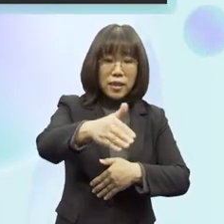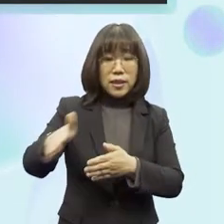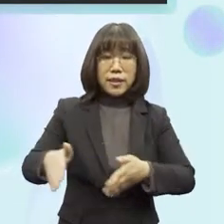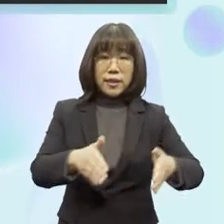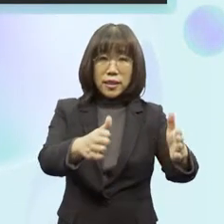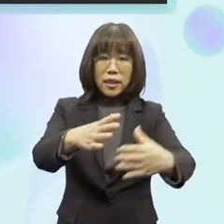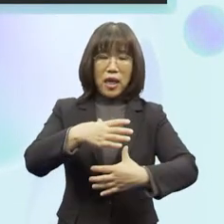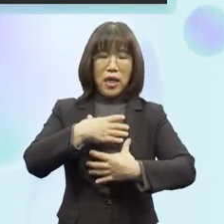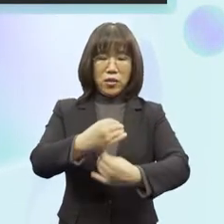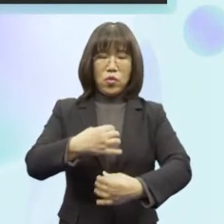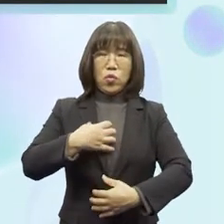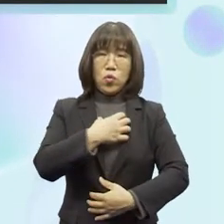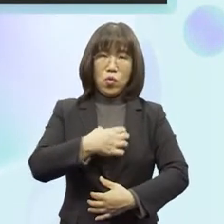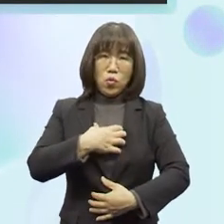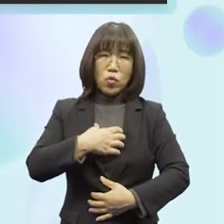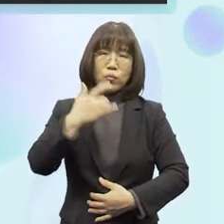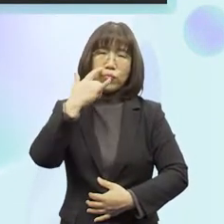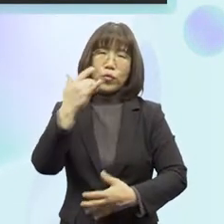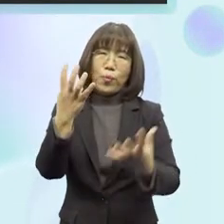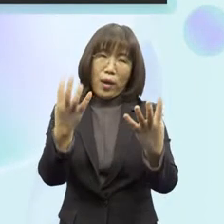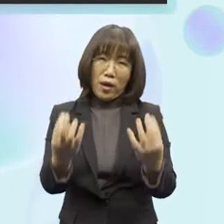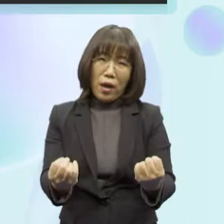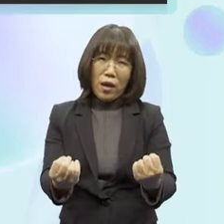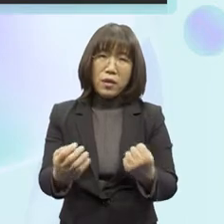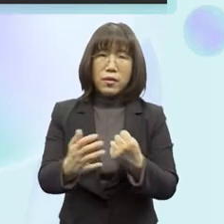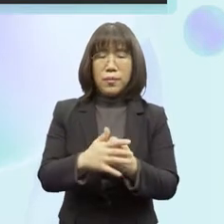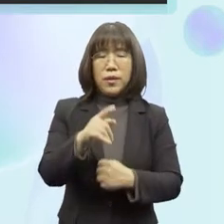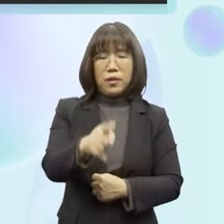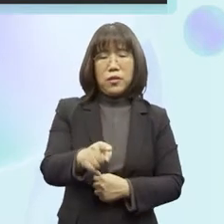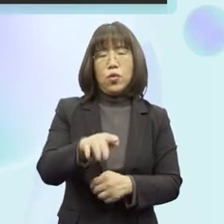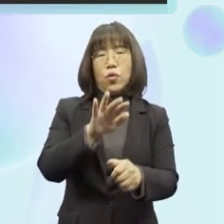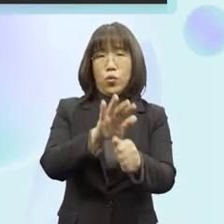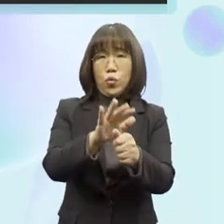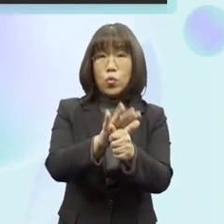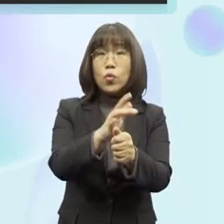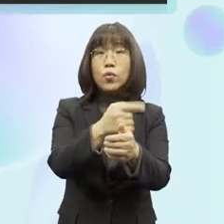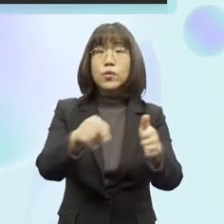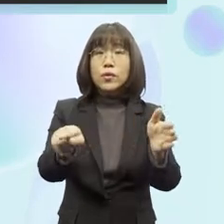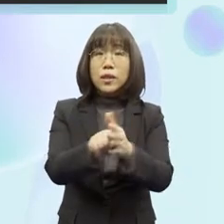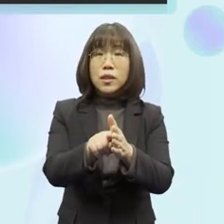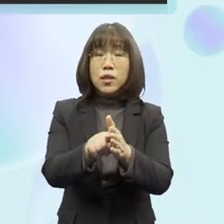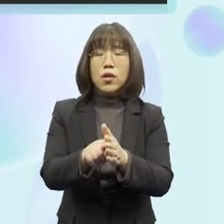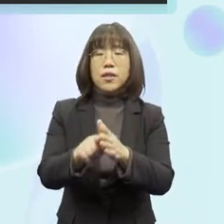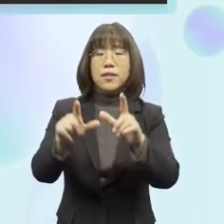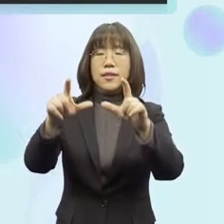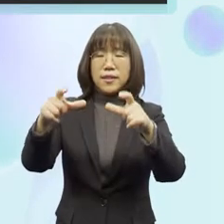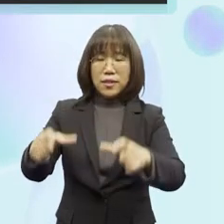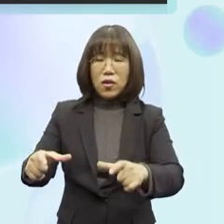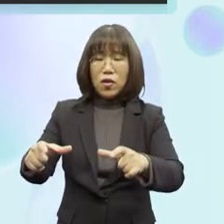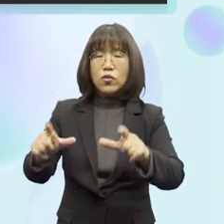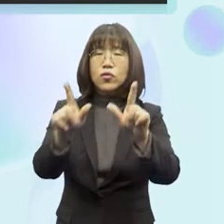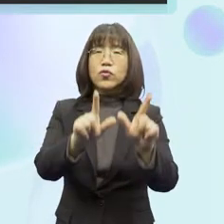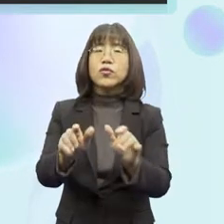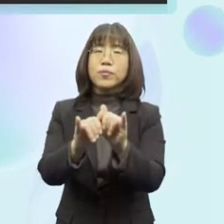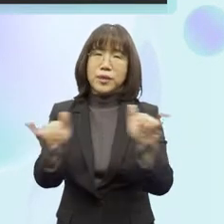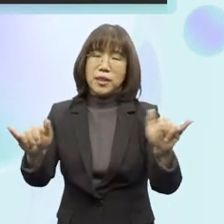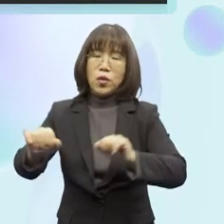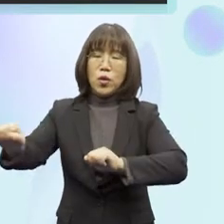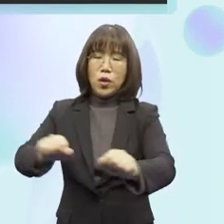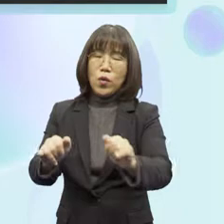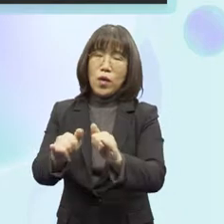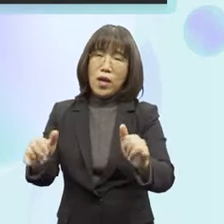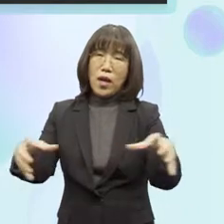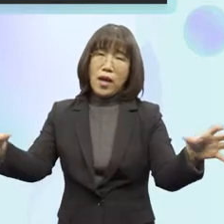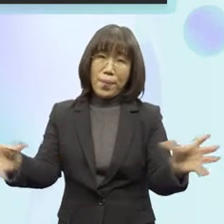등하굣길 아이들의 안전을 걱정하는 학부모들이 많은데요. 이런 걱정거리를 덜어드리기 위해서 지역 주민과